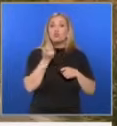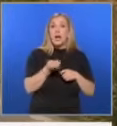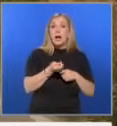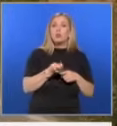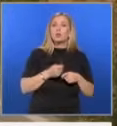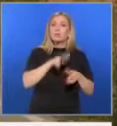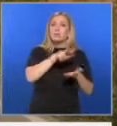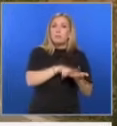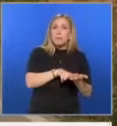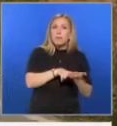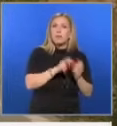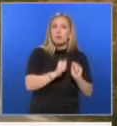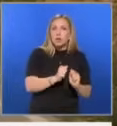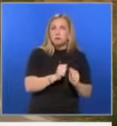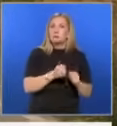населените места.